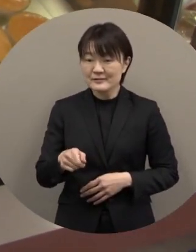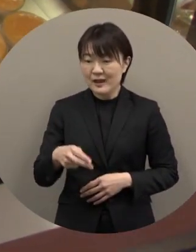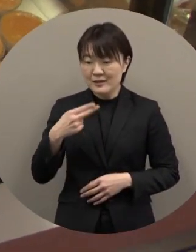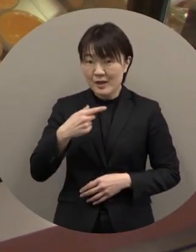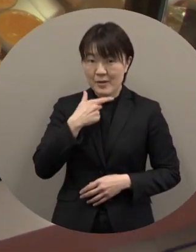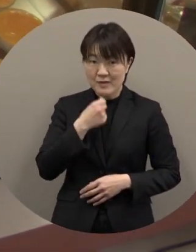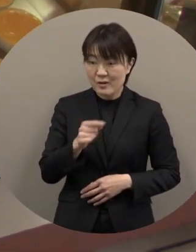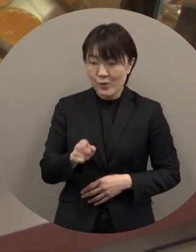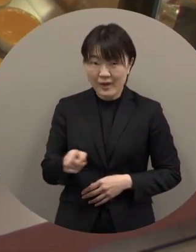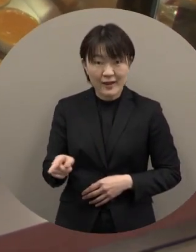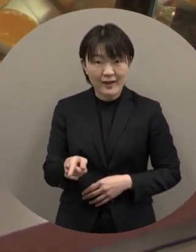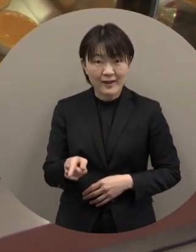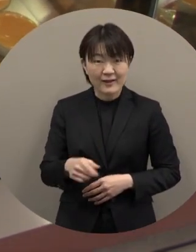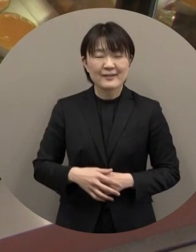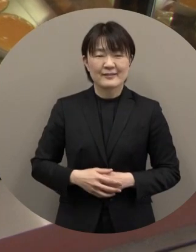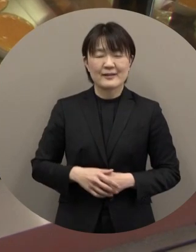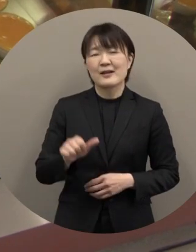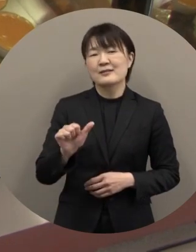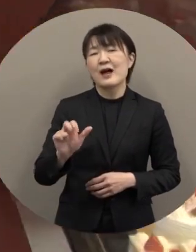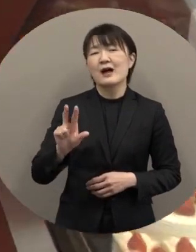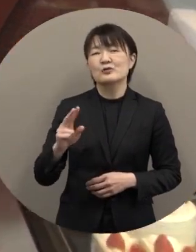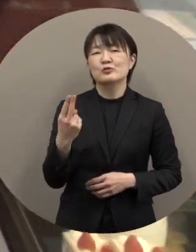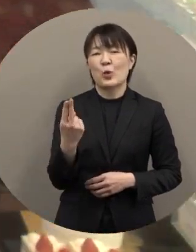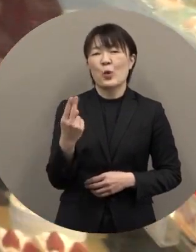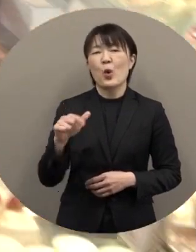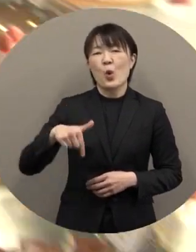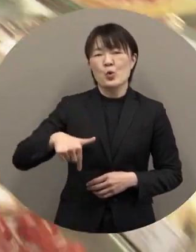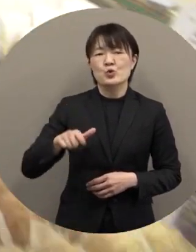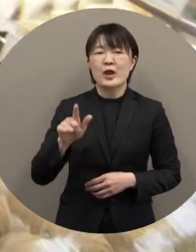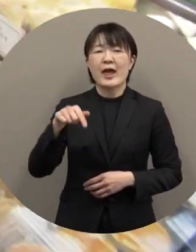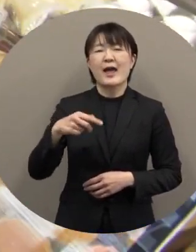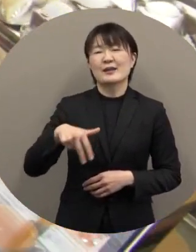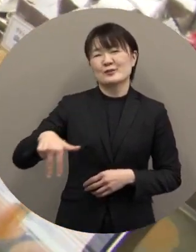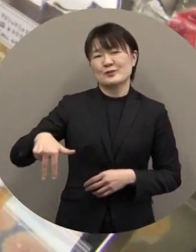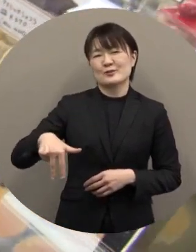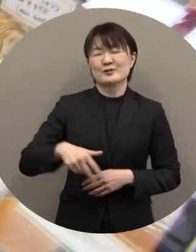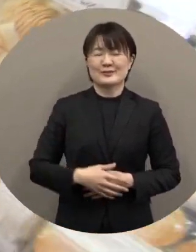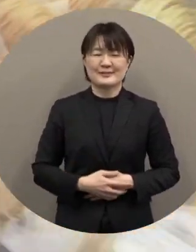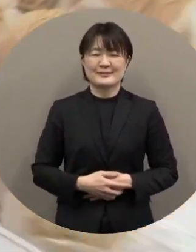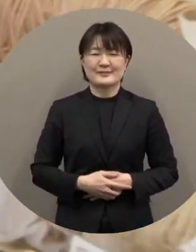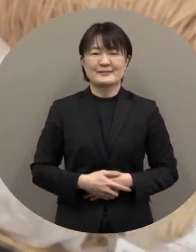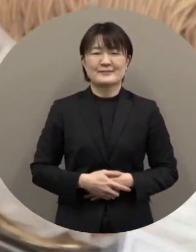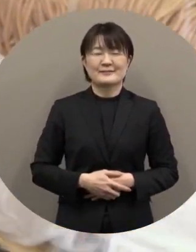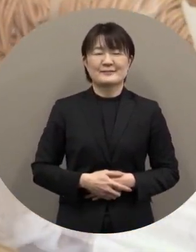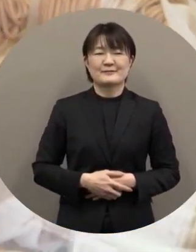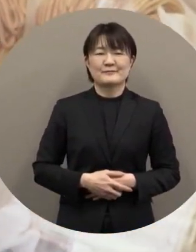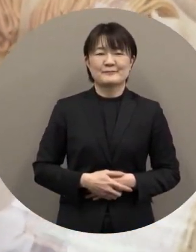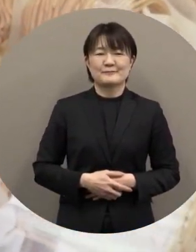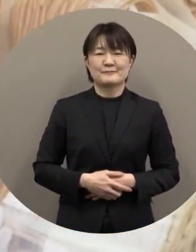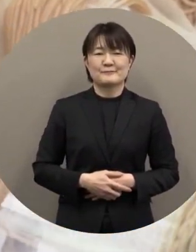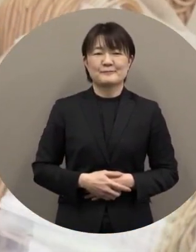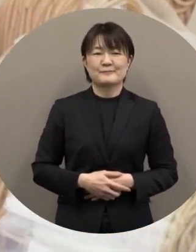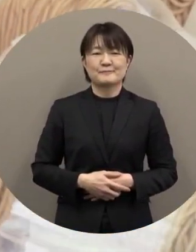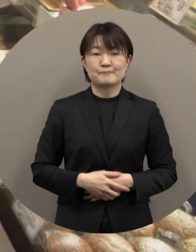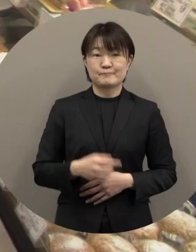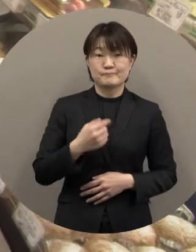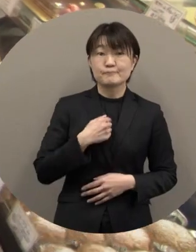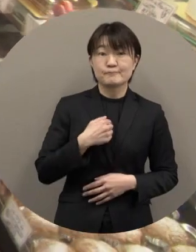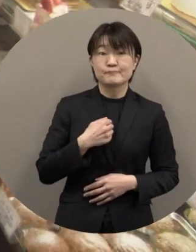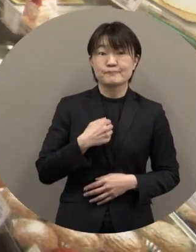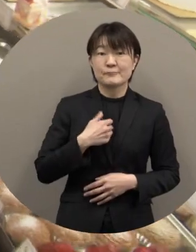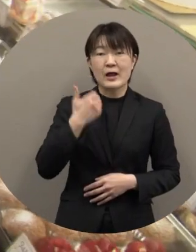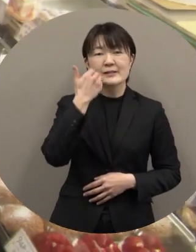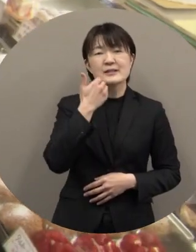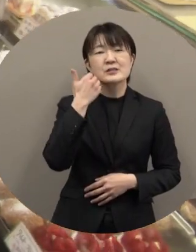たい？ タルトフレーズですかね。 タルトフレーズ美味しそう。タケはどれ？ 僕